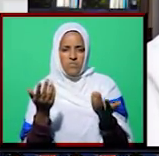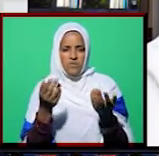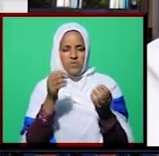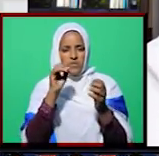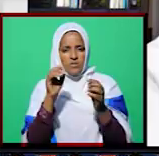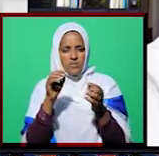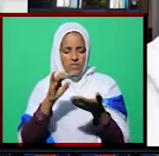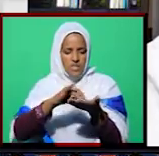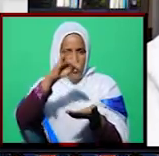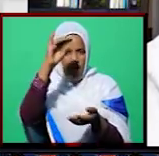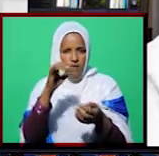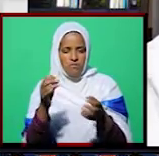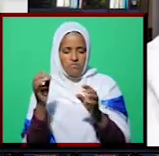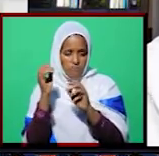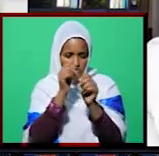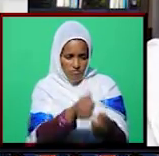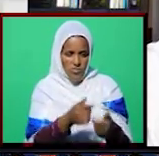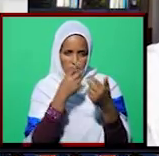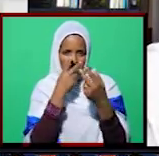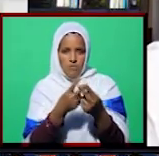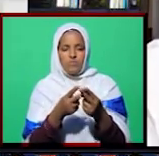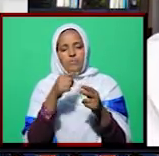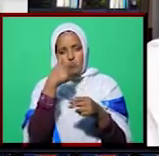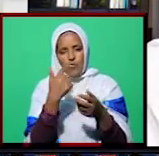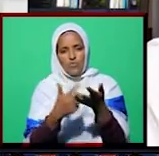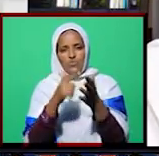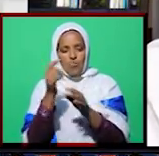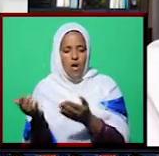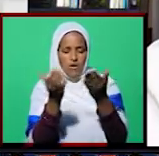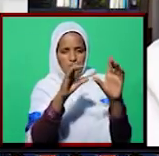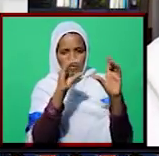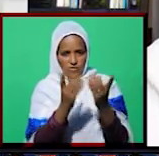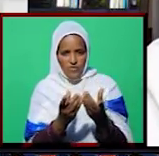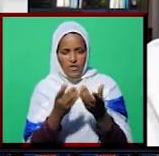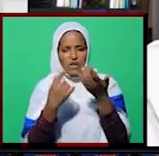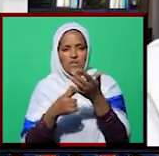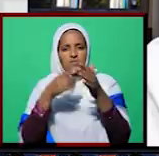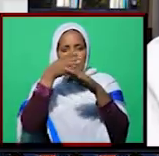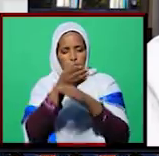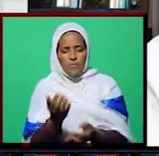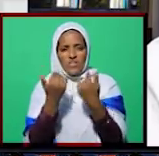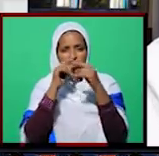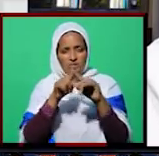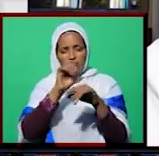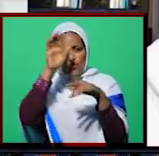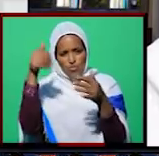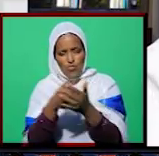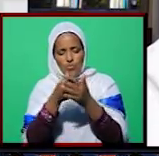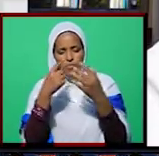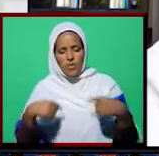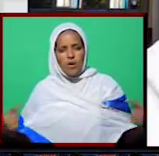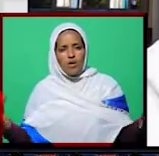አምጥቶ ዕጣኑን አምጥቶ ያን መባውን ማቅረቡን ሲያይ አስቀዳሽ የሚባለው እሱ ነው፣ የአቅራቢው ክፍል። ከዚያ በተረፈ